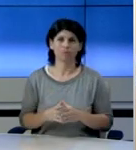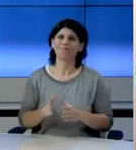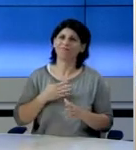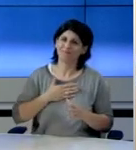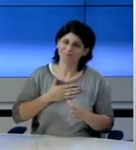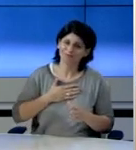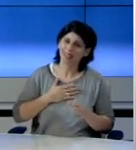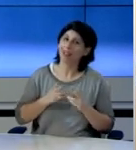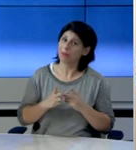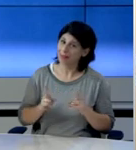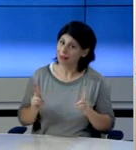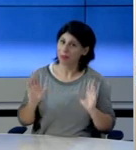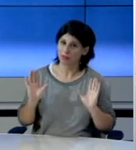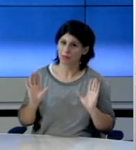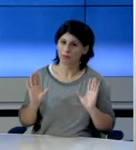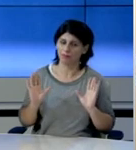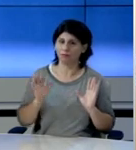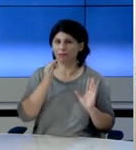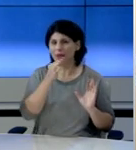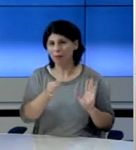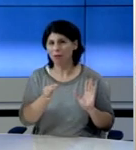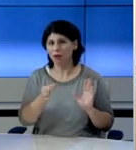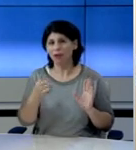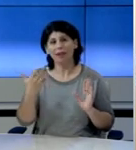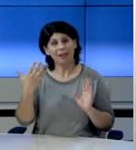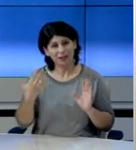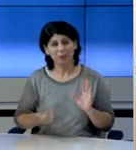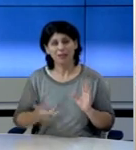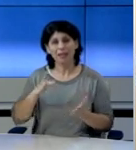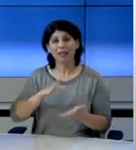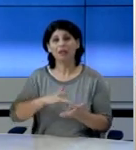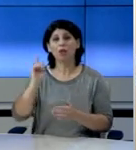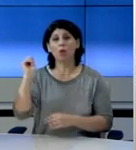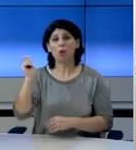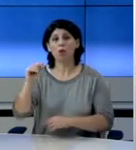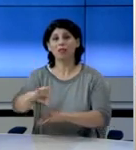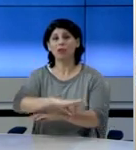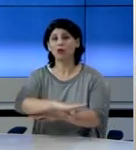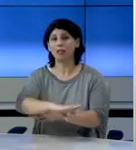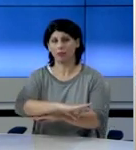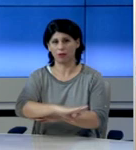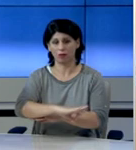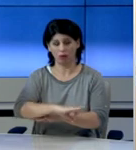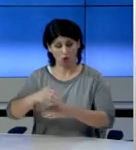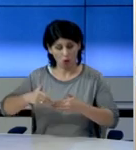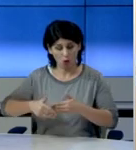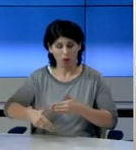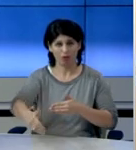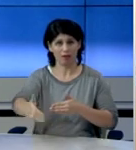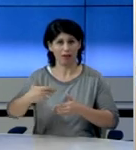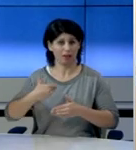επιτρέψτε μου να πω ότι υπήρξε κεντρικό πολιτικό σας σχέδιο καθ' όλη τη διάρκεια της διακυβέρνησής